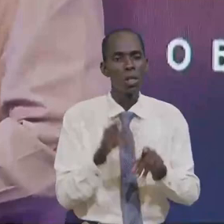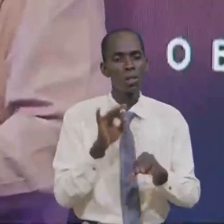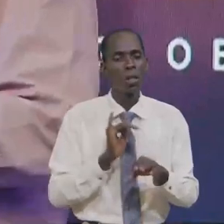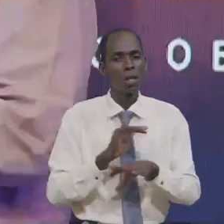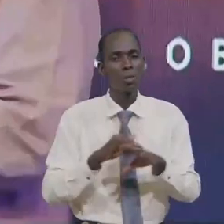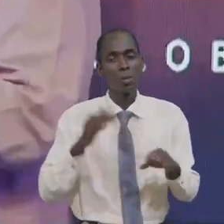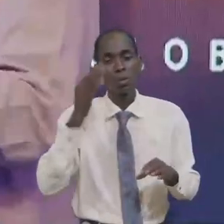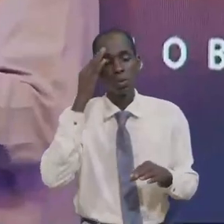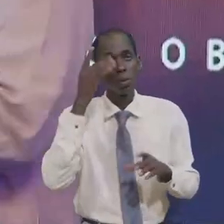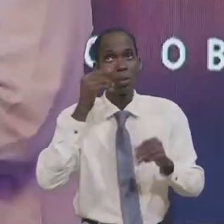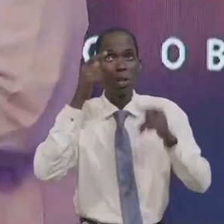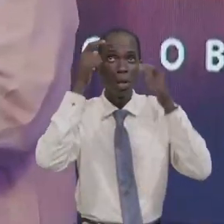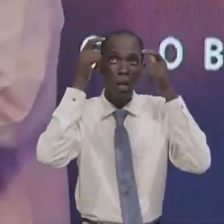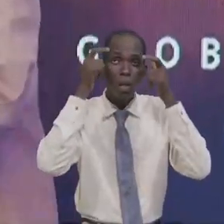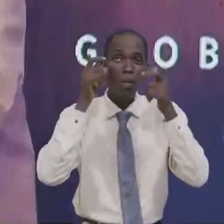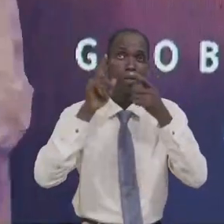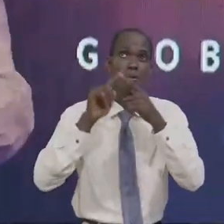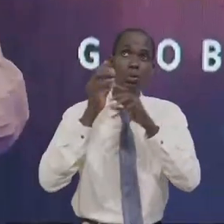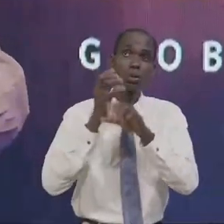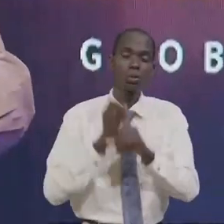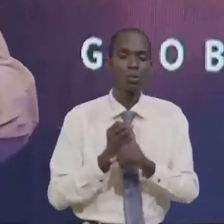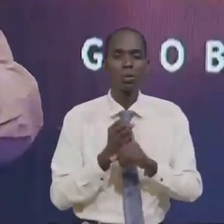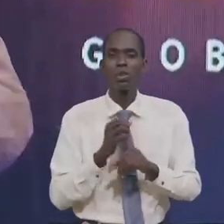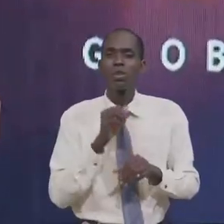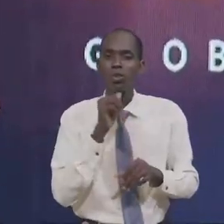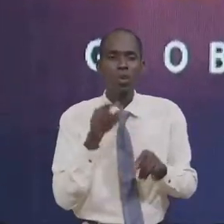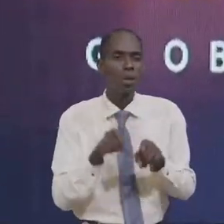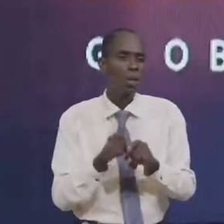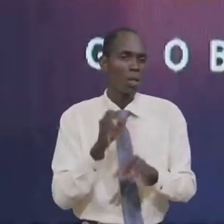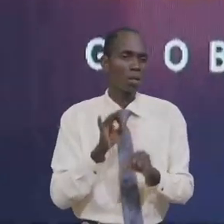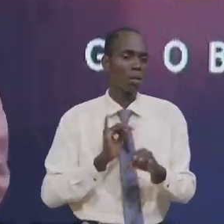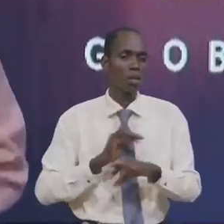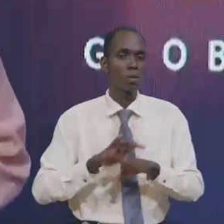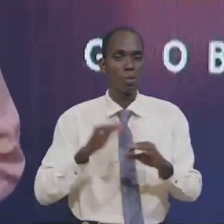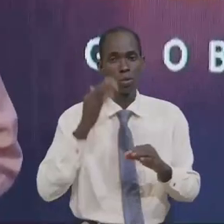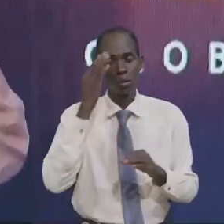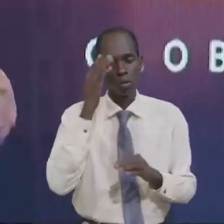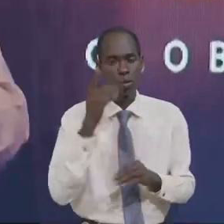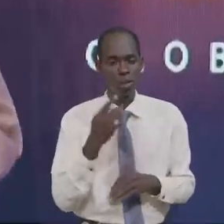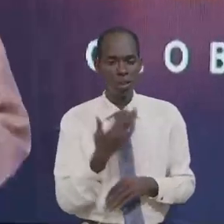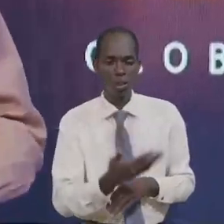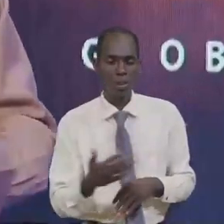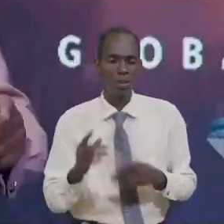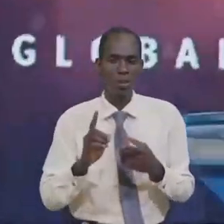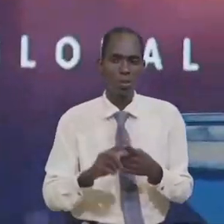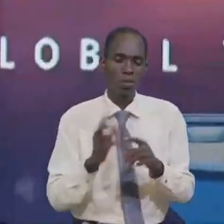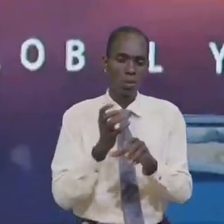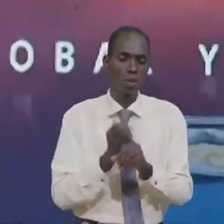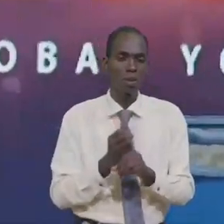pas parce comme si je ne connais pas les choses à réaliser